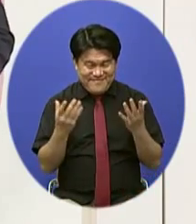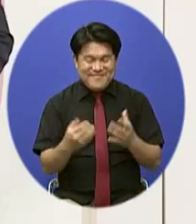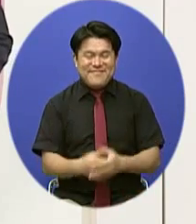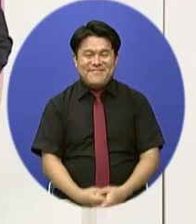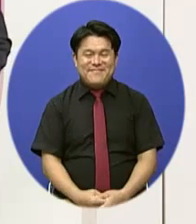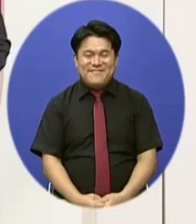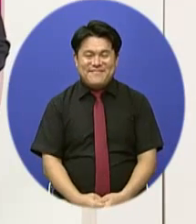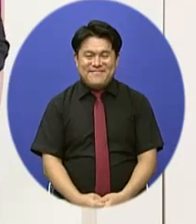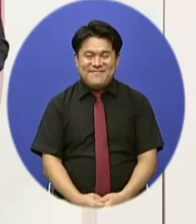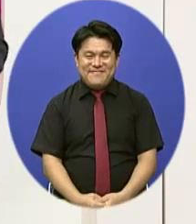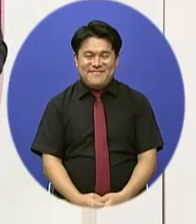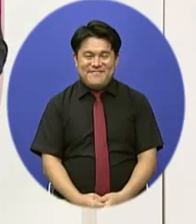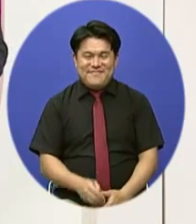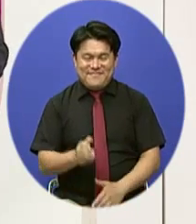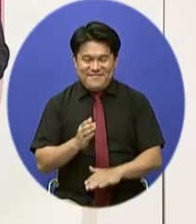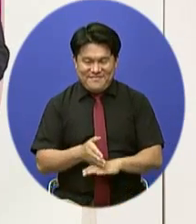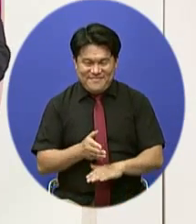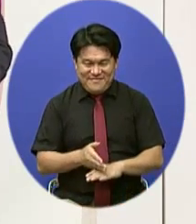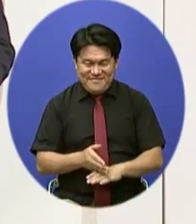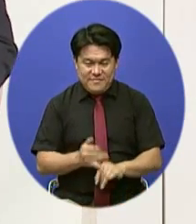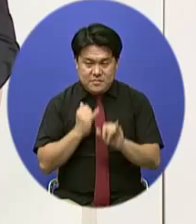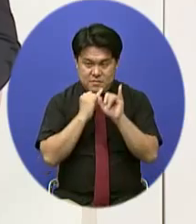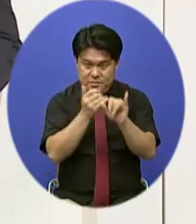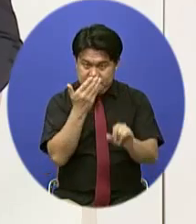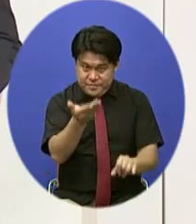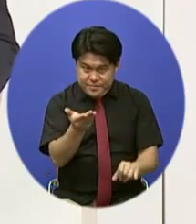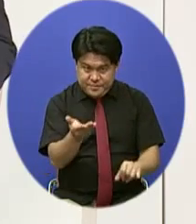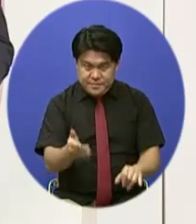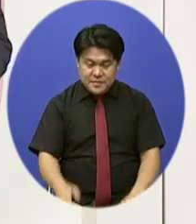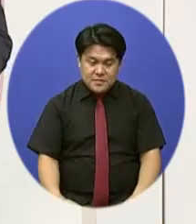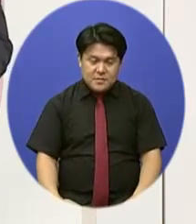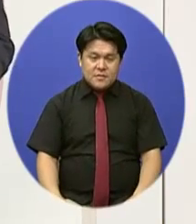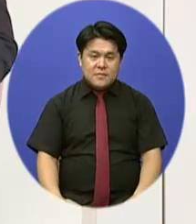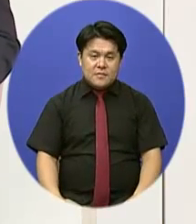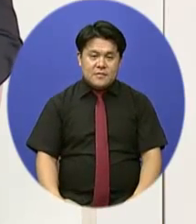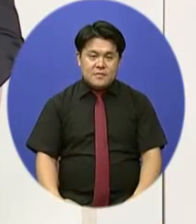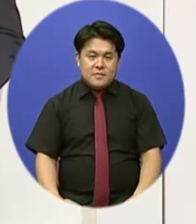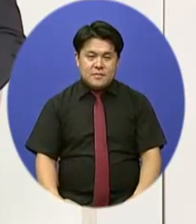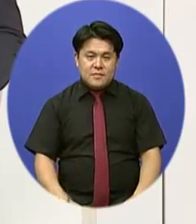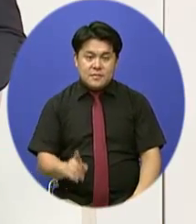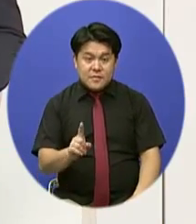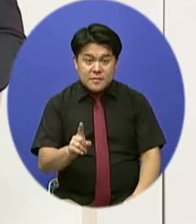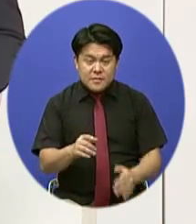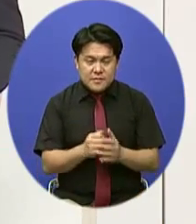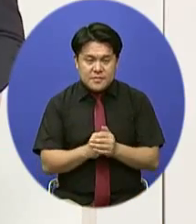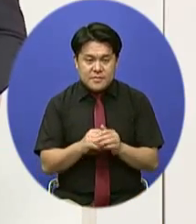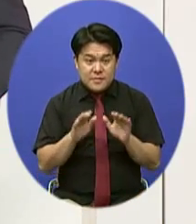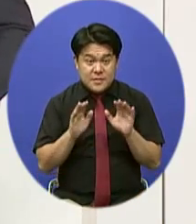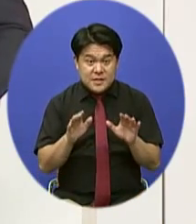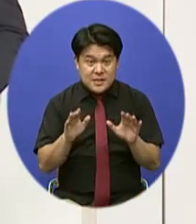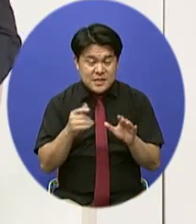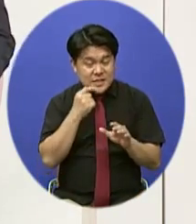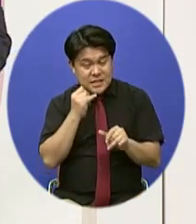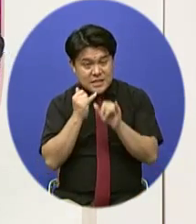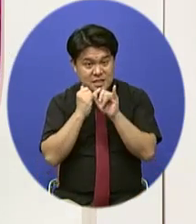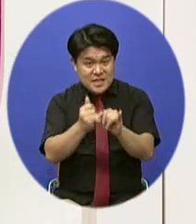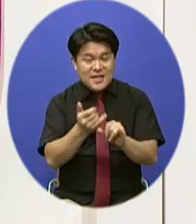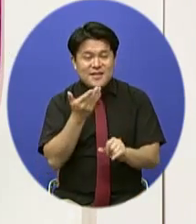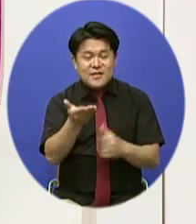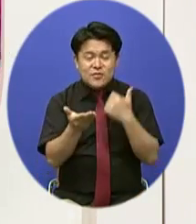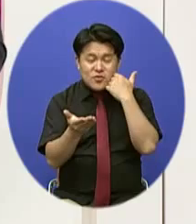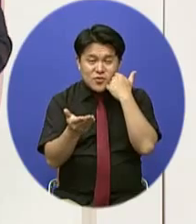0776님 축하합니다. 네, 고맙습니다. 시상하겠습니다. 숙취 해소를 해소 음료를 받으실 인기상 발표합니다.